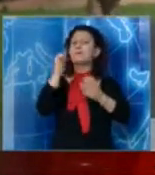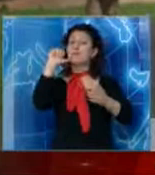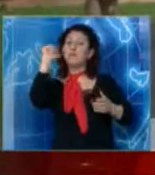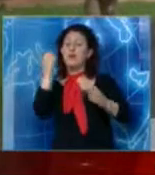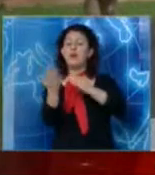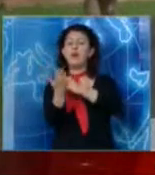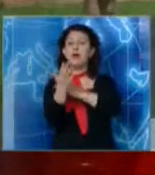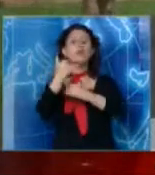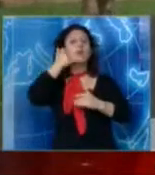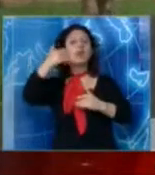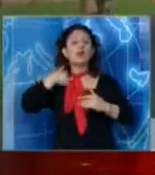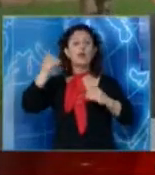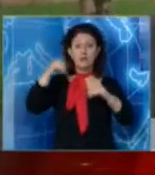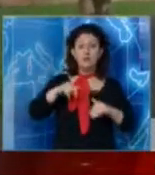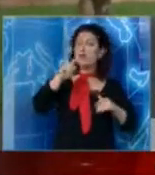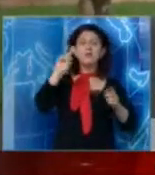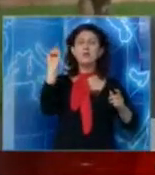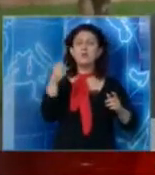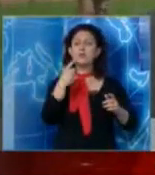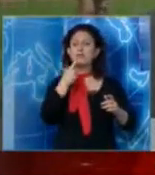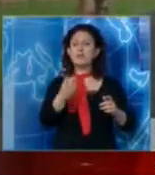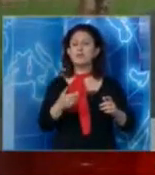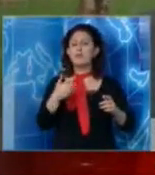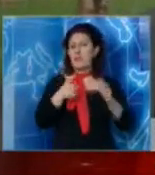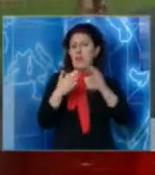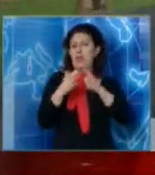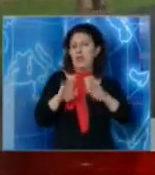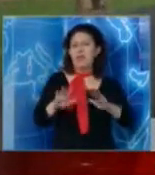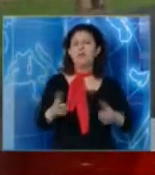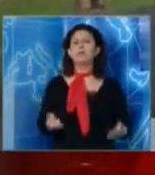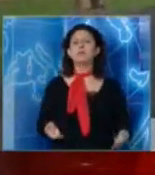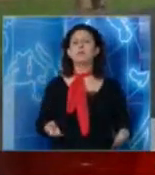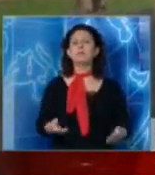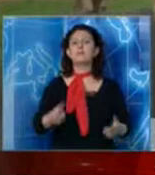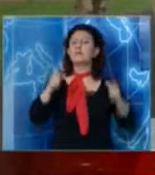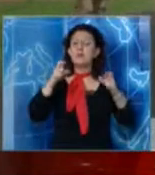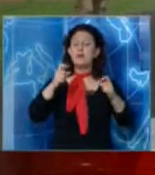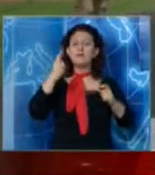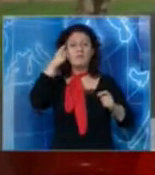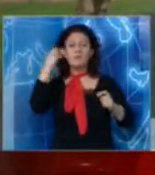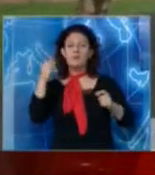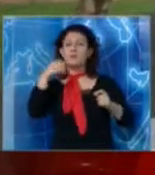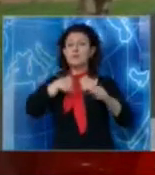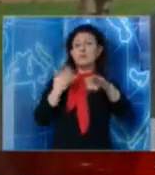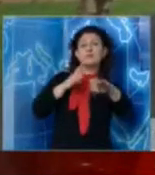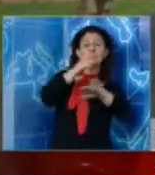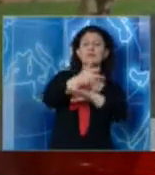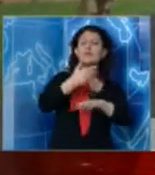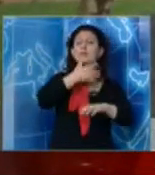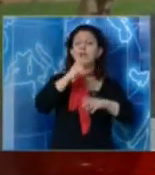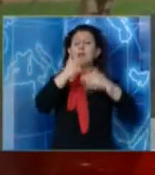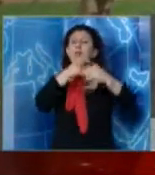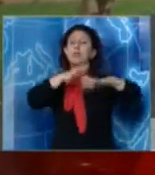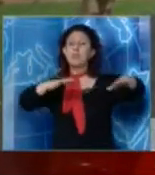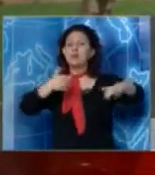kargoyla telefon geldi. Sizi nerede bulabiliriz dediler. Dedim evdeyim. Yeri bildirdim. Çıkar mısın abi bulamayız evde. Çıktım sahilde